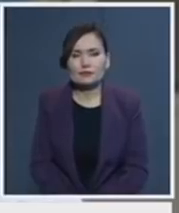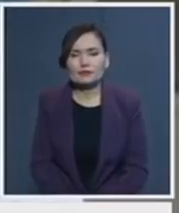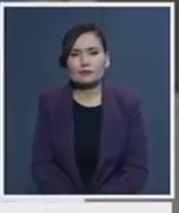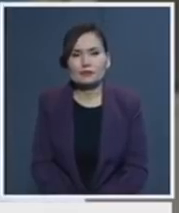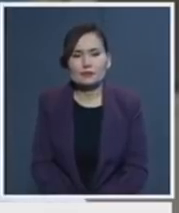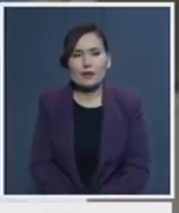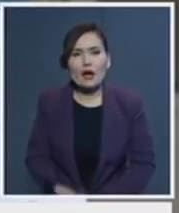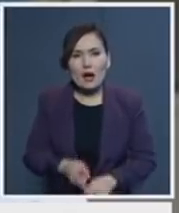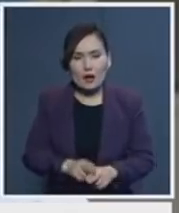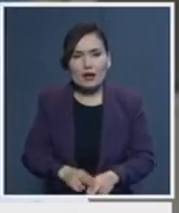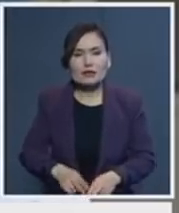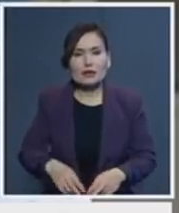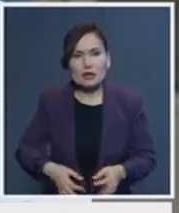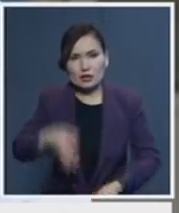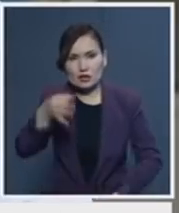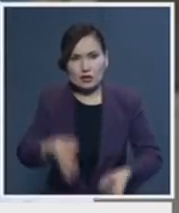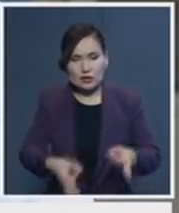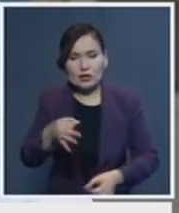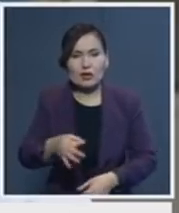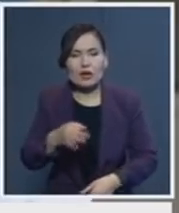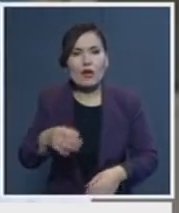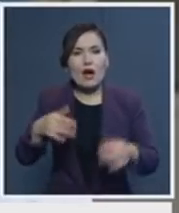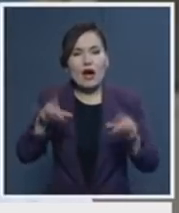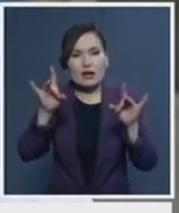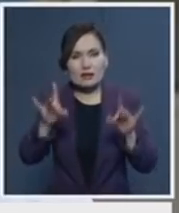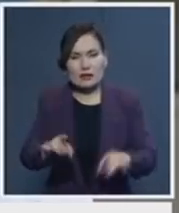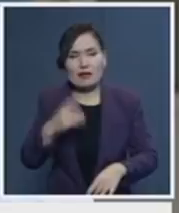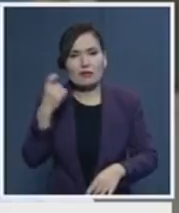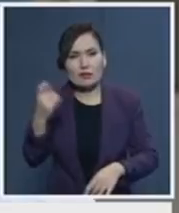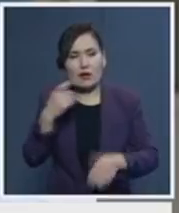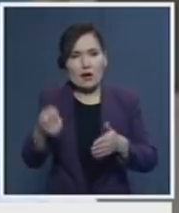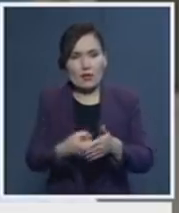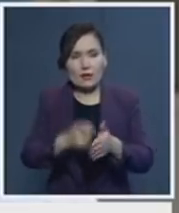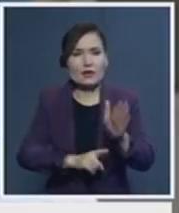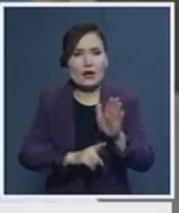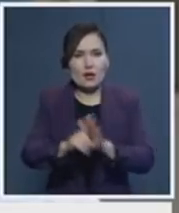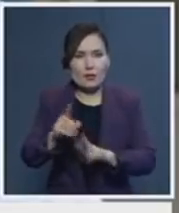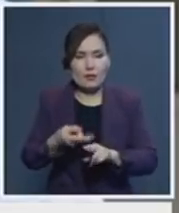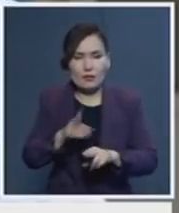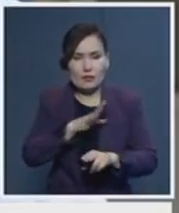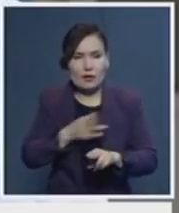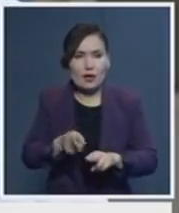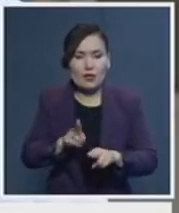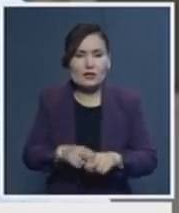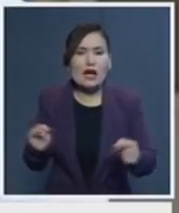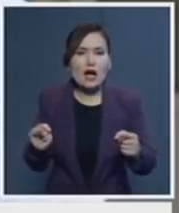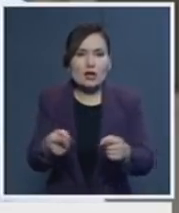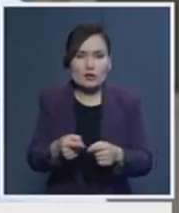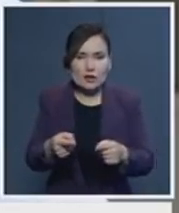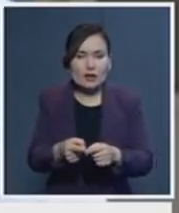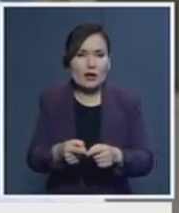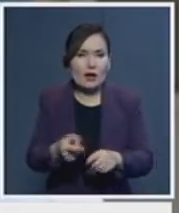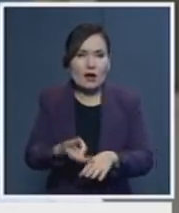серіктестігіне қатысты тергеп тексерулер жүргізілді. Тергеп тексерулер нәтижесінде жалға берілетін орындар қымбат